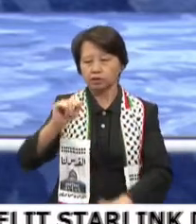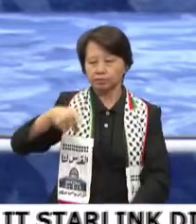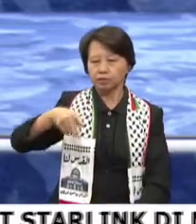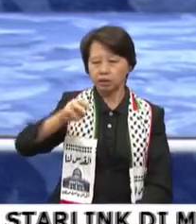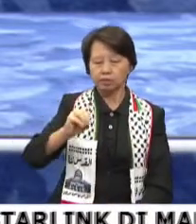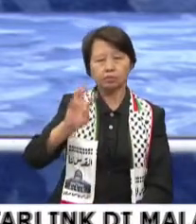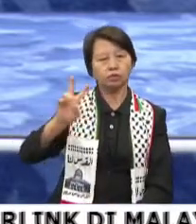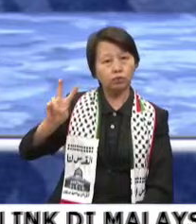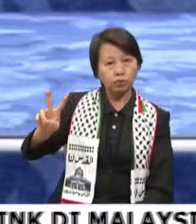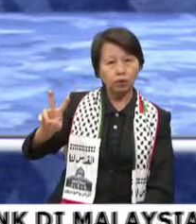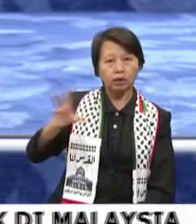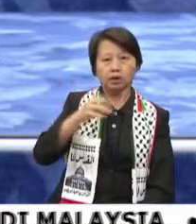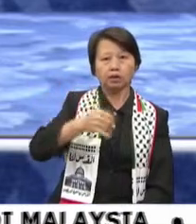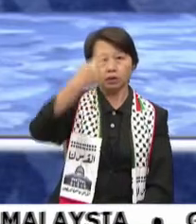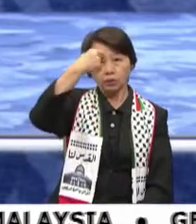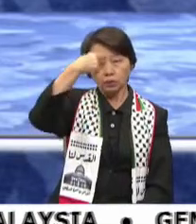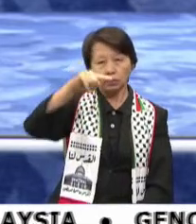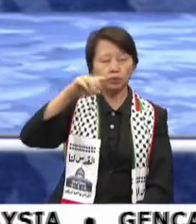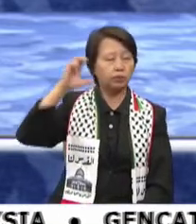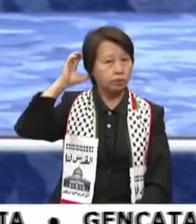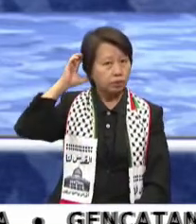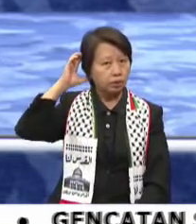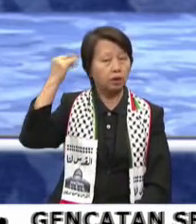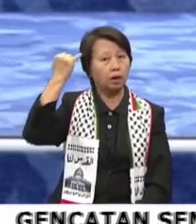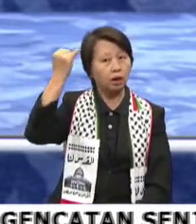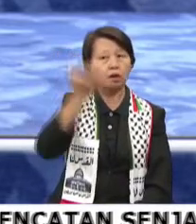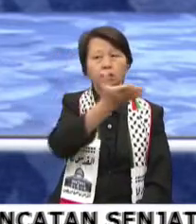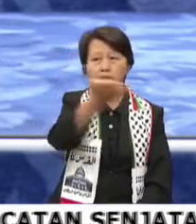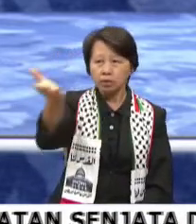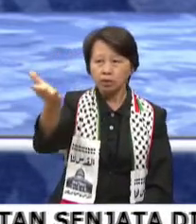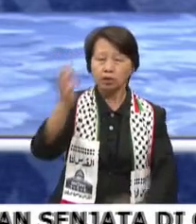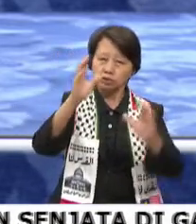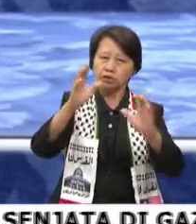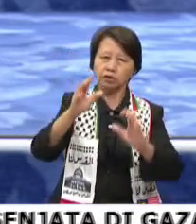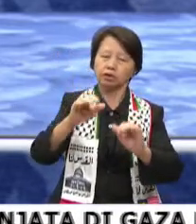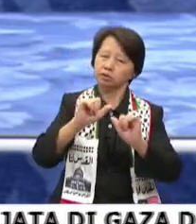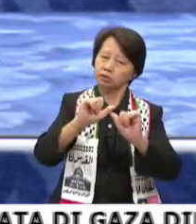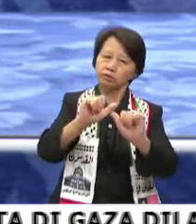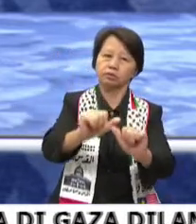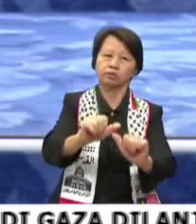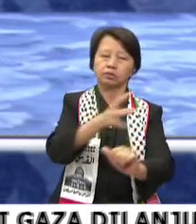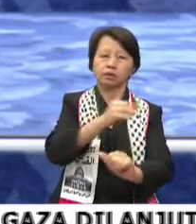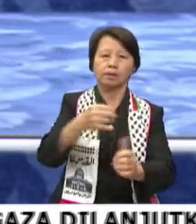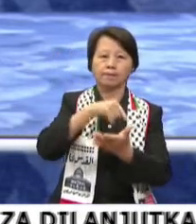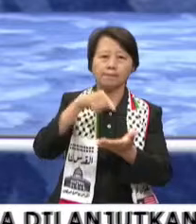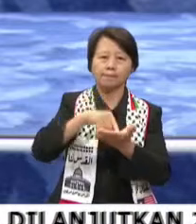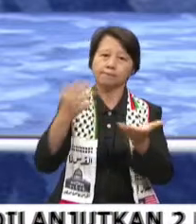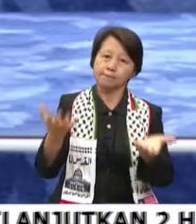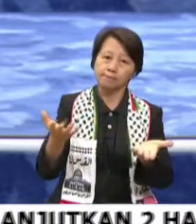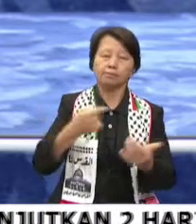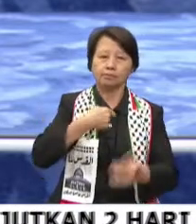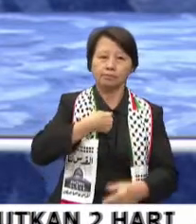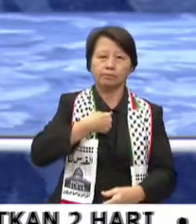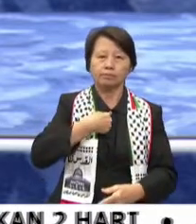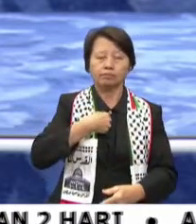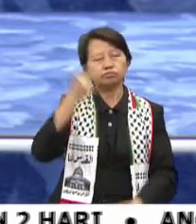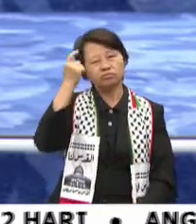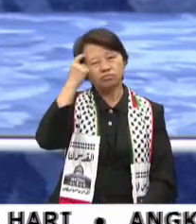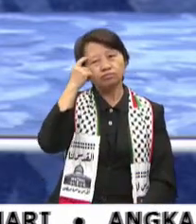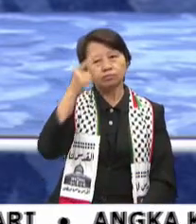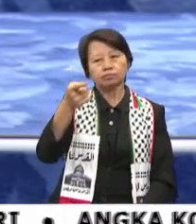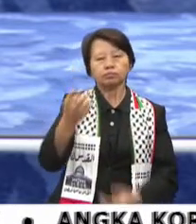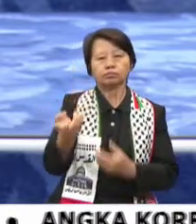tpm2 tetapi untuk mendengar pandangan-pandangan mereka secara konstruktif dan ini saya anggap